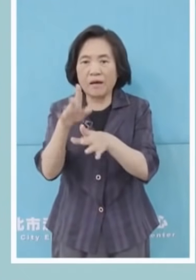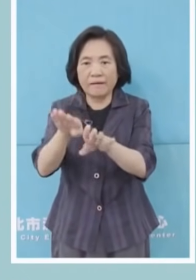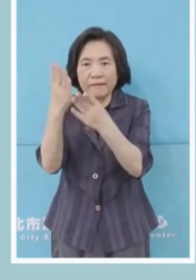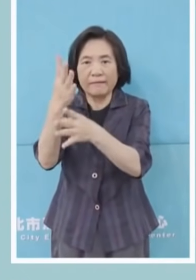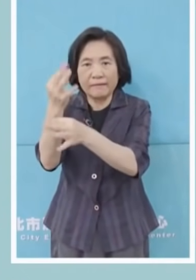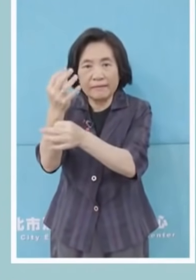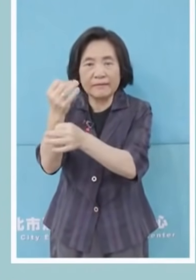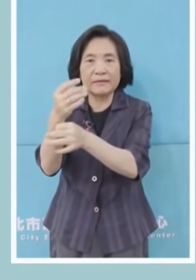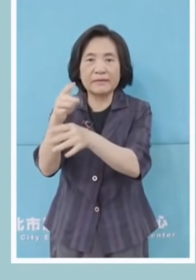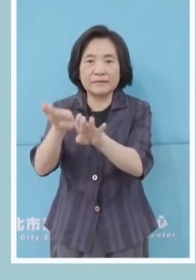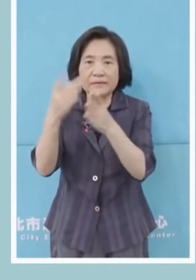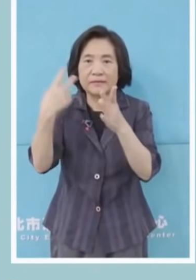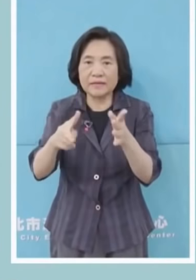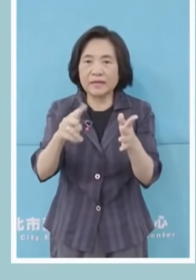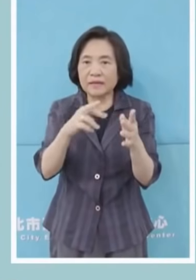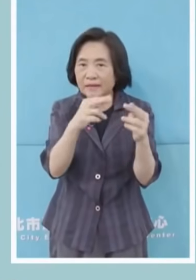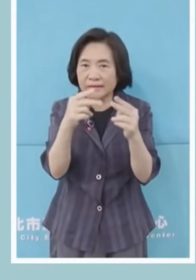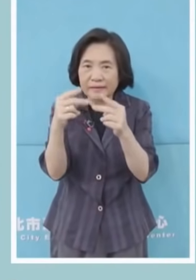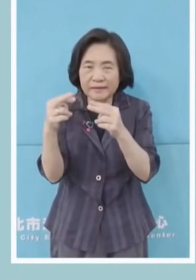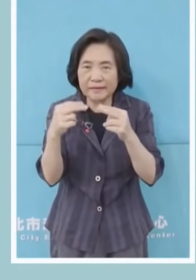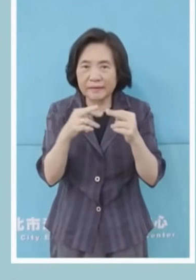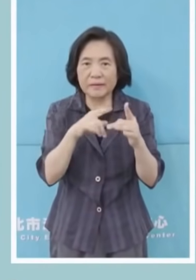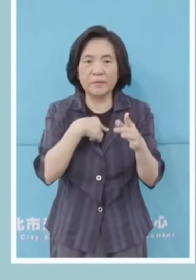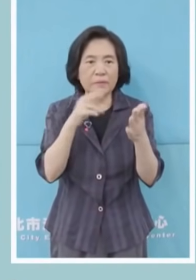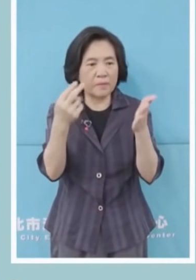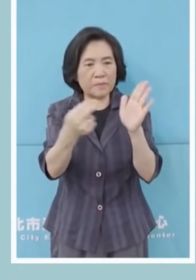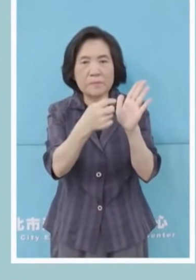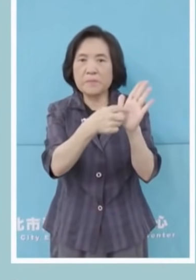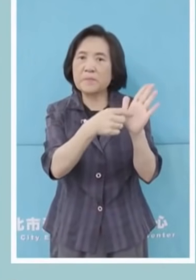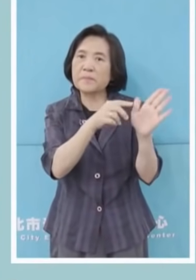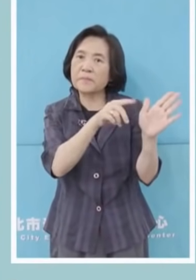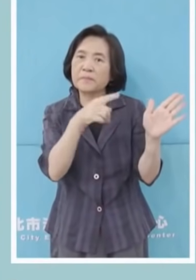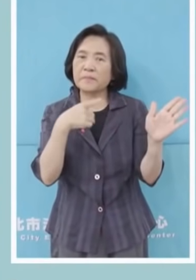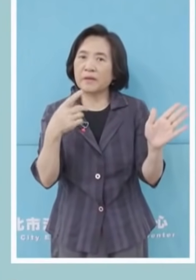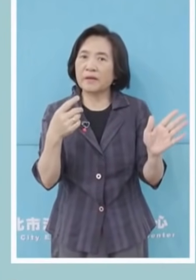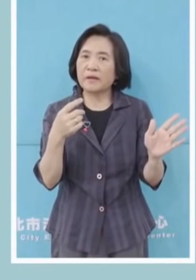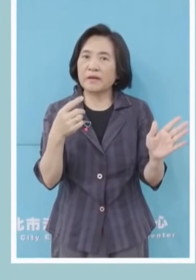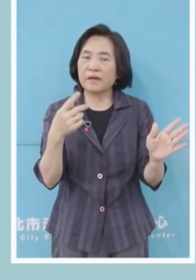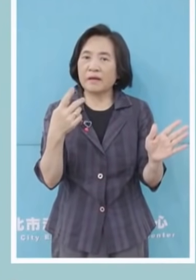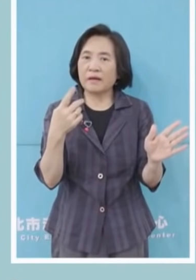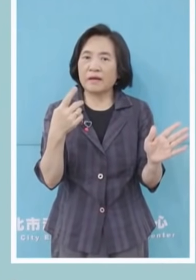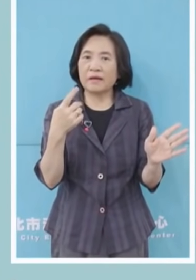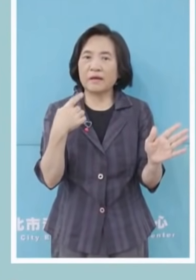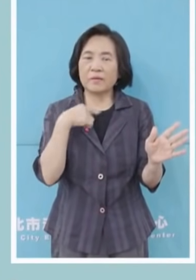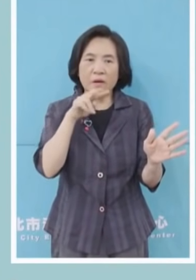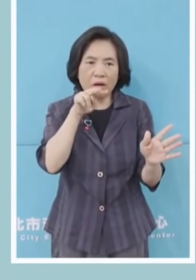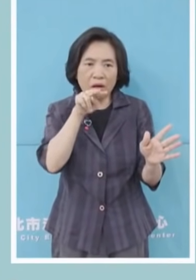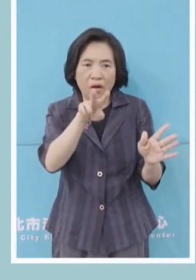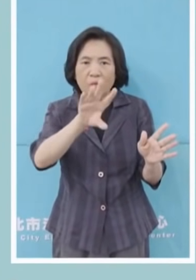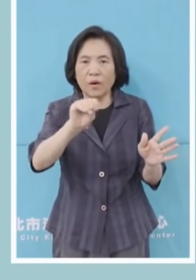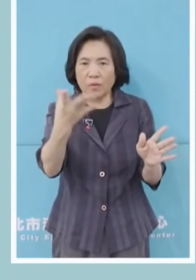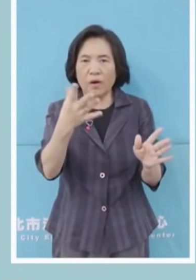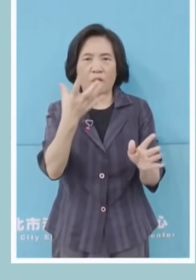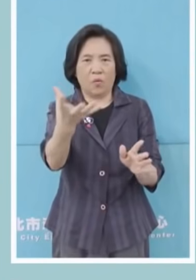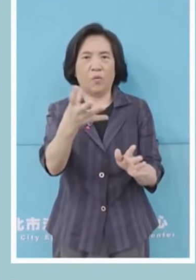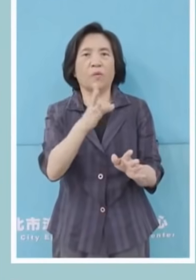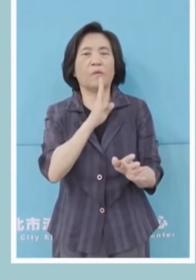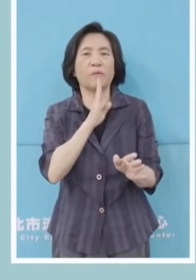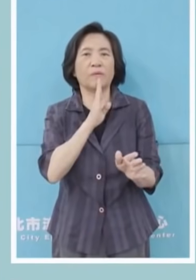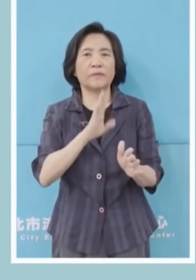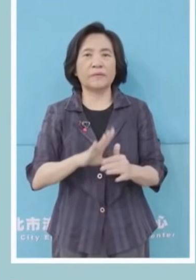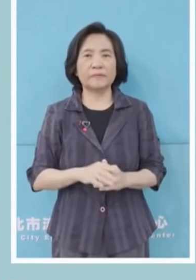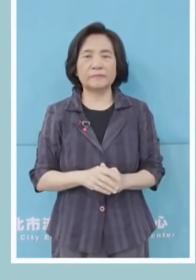续哈、哦、去更新统计啊、哦，可以看得到很清楚啊、哦。固然万华区是最多的啊、哦，到